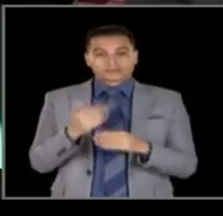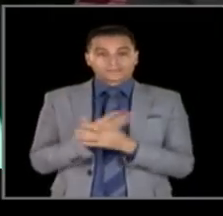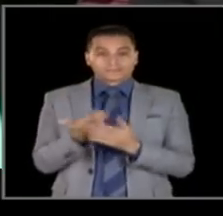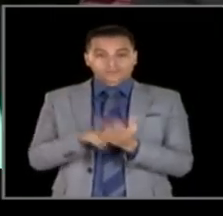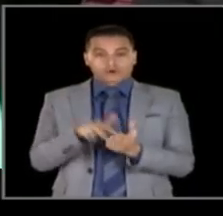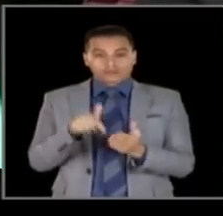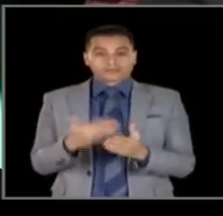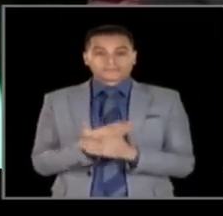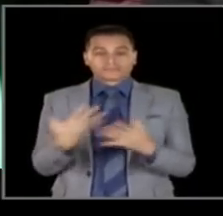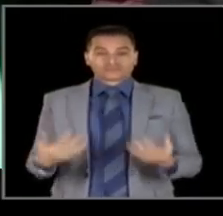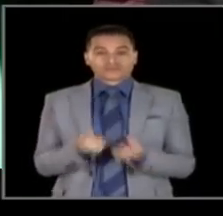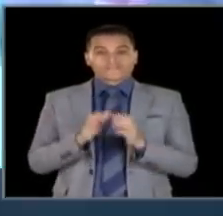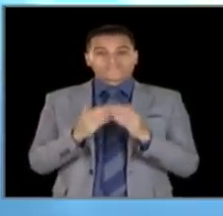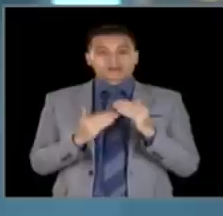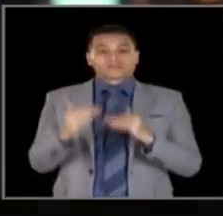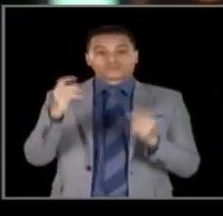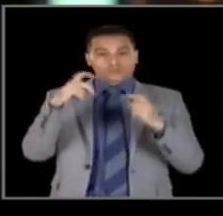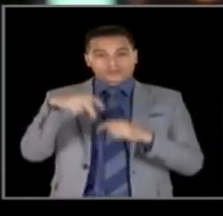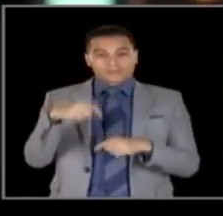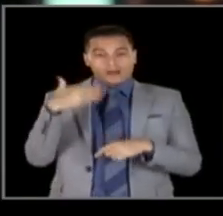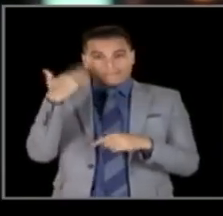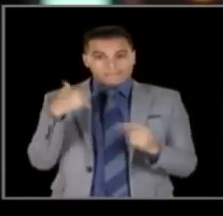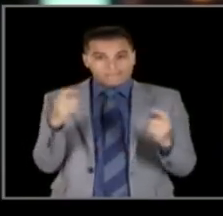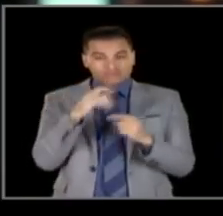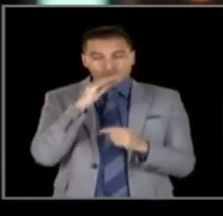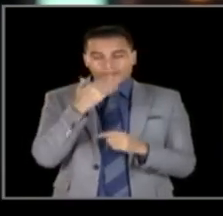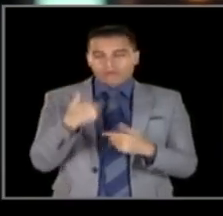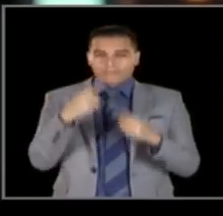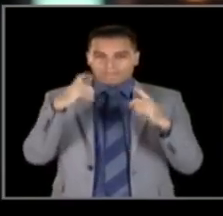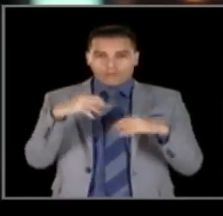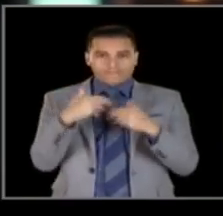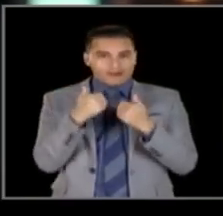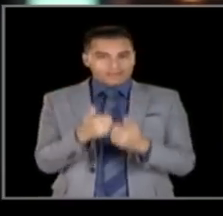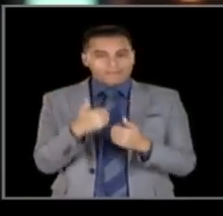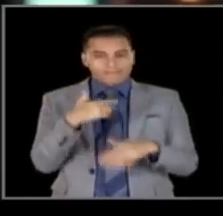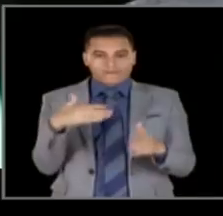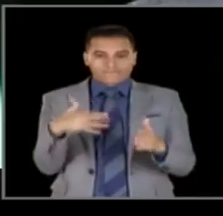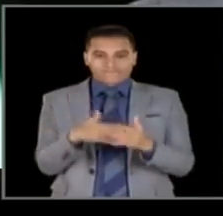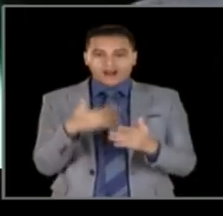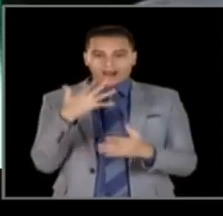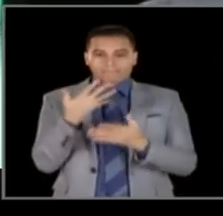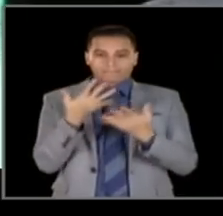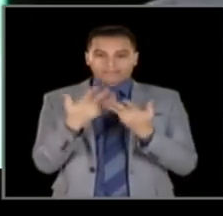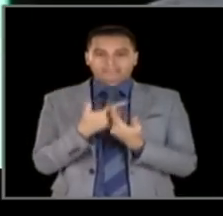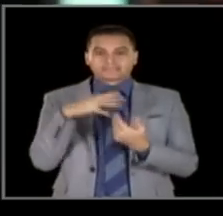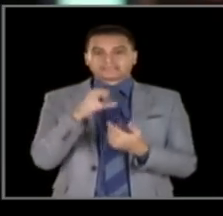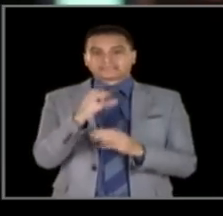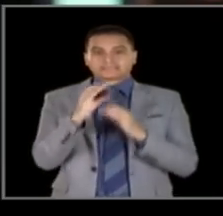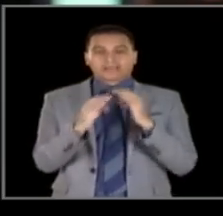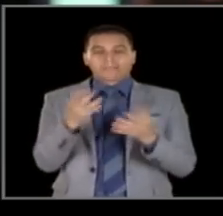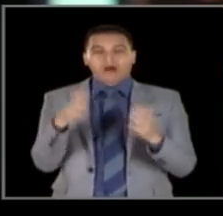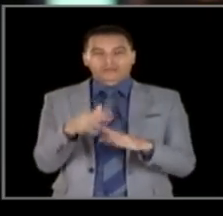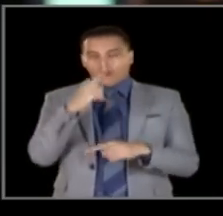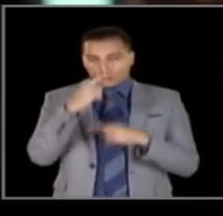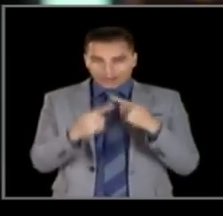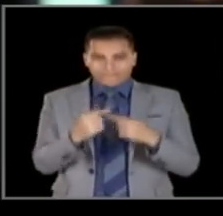النهارده عشان نبقى ضمننا الصعود لدور الثمانيه. الماتش اللي فات الحمد لله ربنا وفقني وقدرت اجيب 90 نقطه واكون البيست بلاير في الماتش، وان شاء